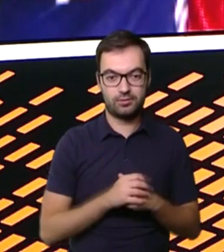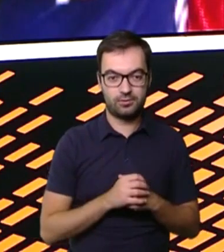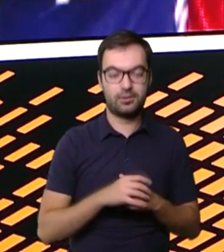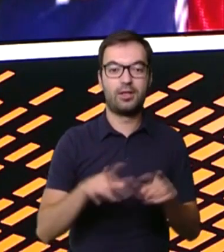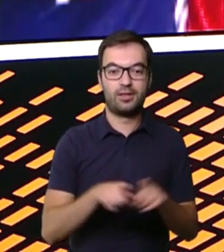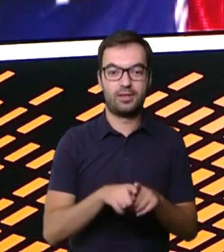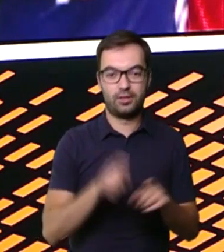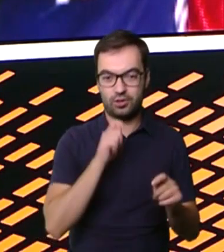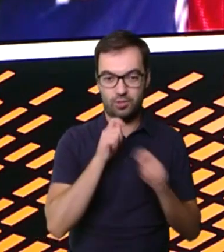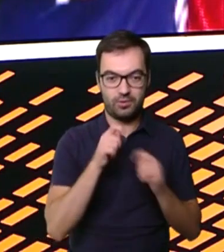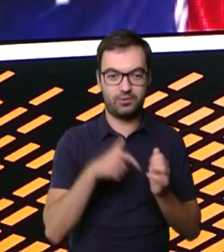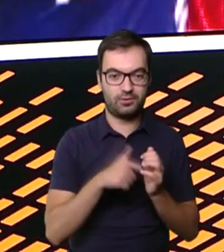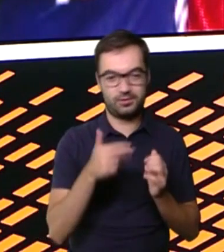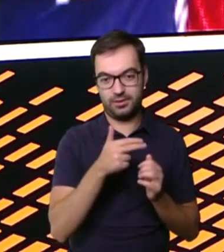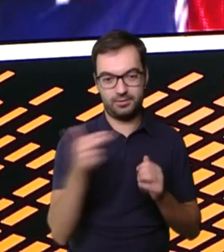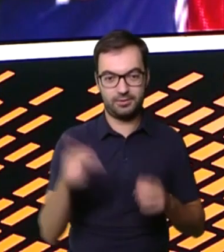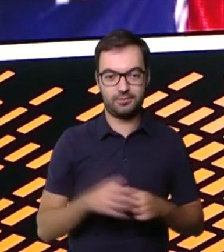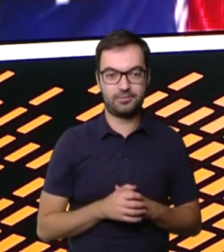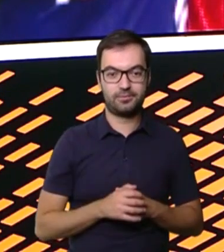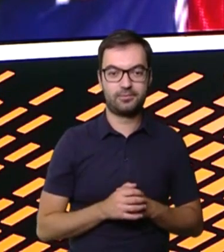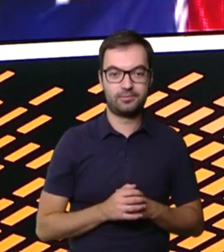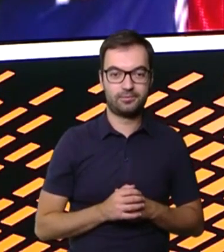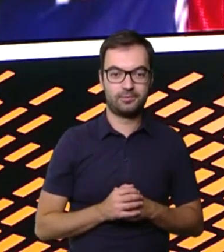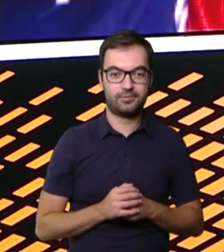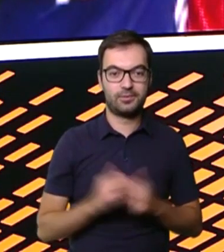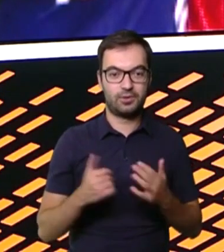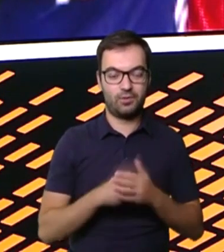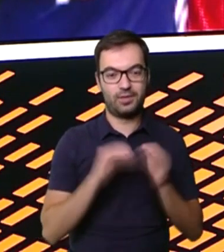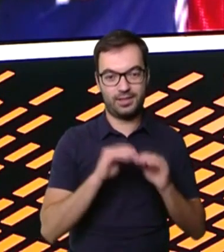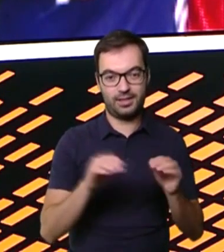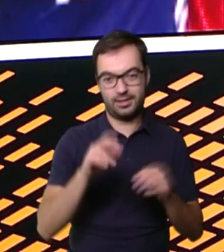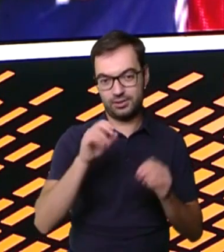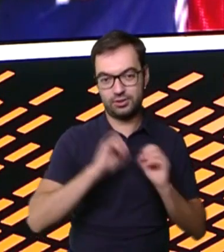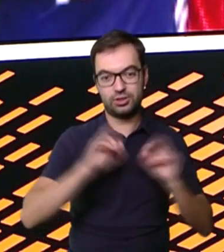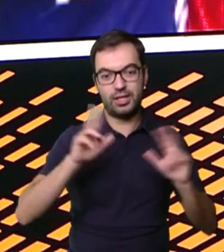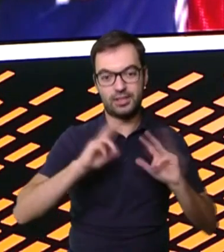również wypowiedział się na temat trenera, nowego trenera siatkarzy. Jaki on powinien być?